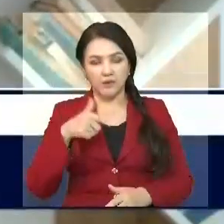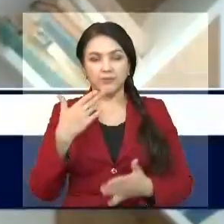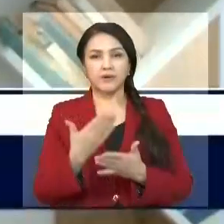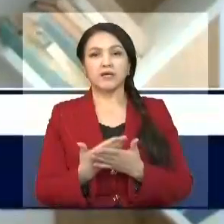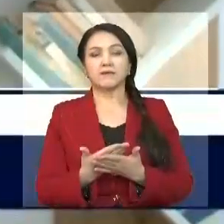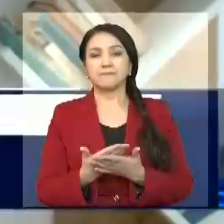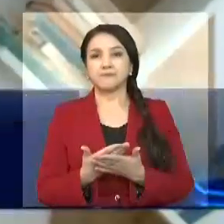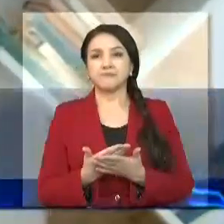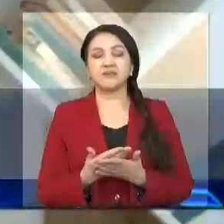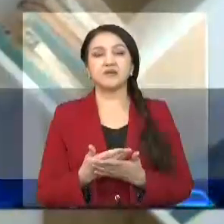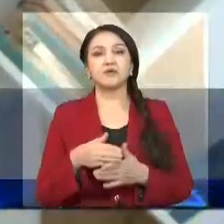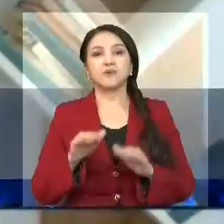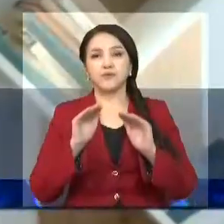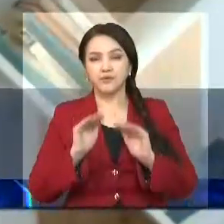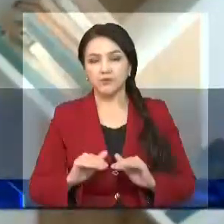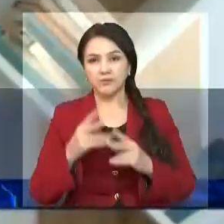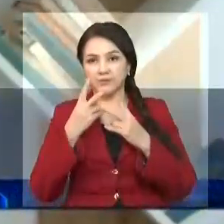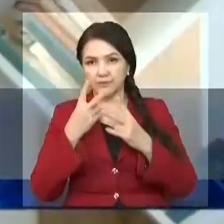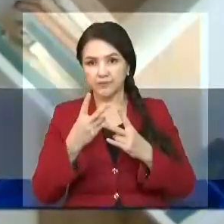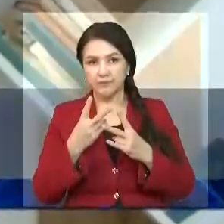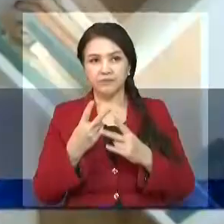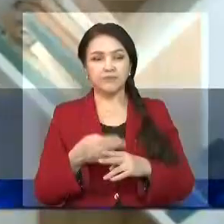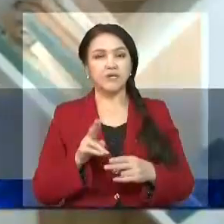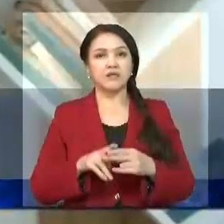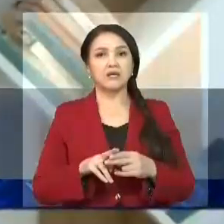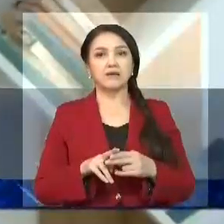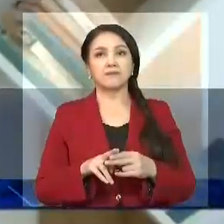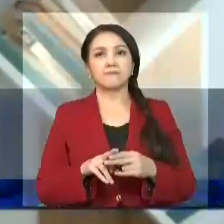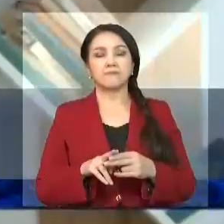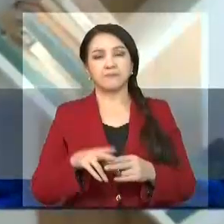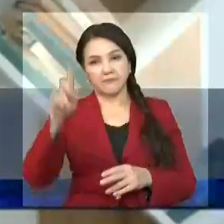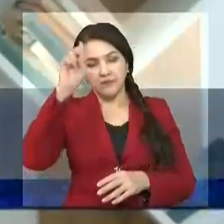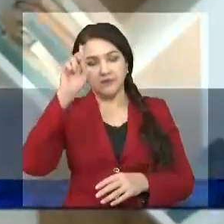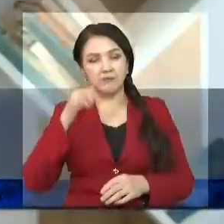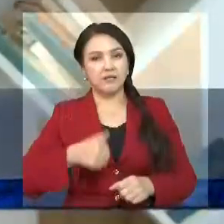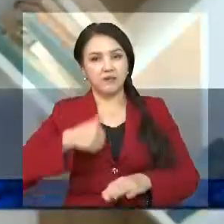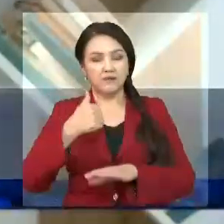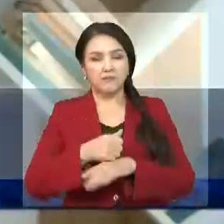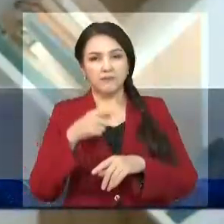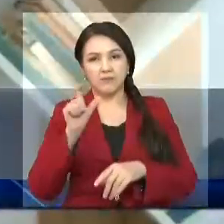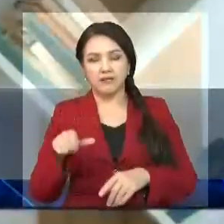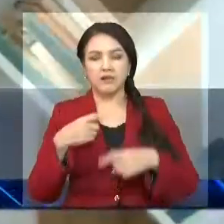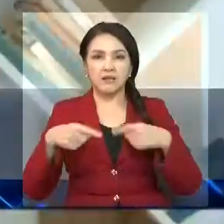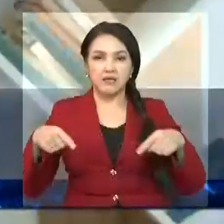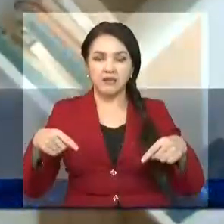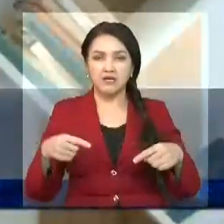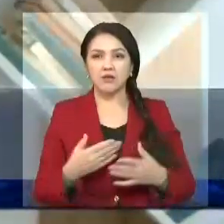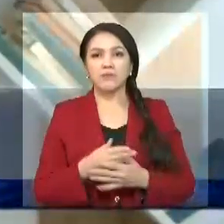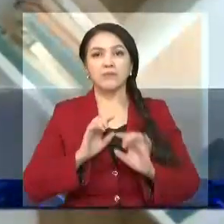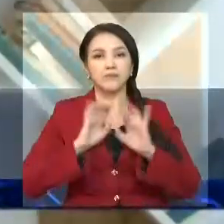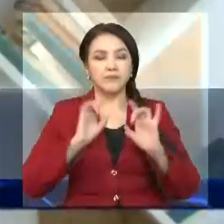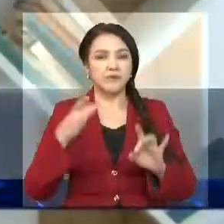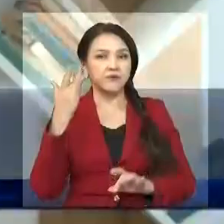құқықтық мәдениеттің төмендігі байқалады. Осы ретте бұл туралы мемлекет басшысы да әртүрлі жерде, әртүрлі алаңдарда айтып